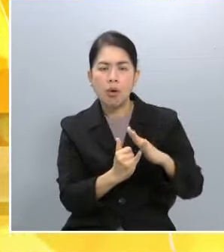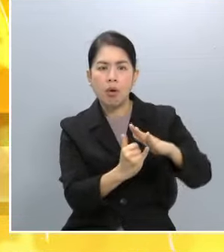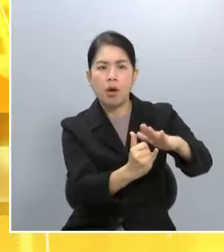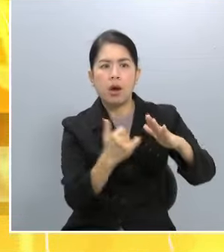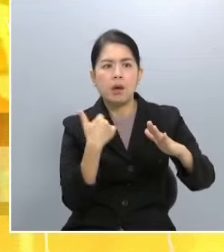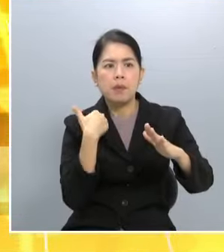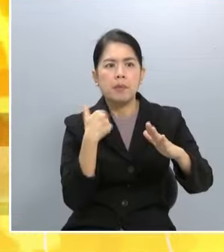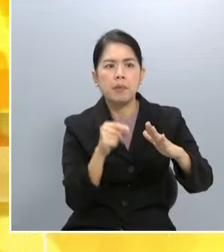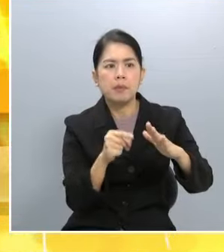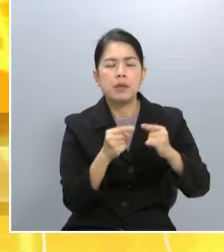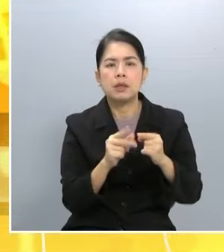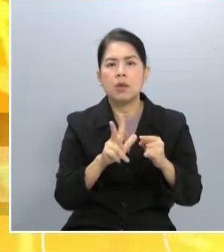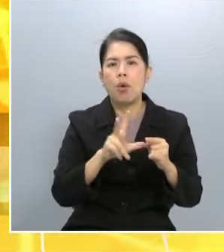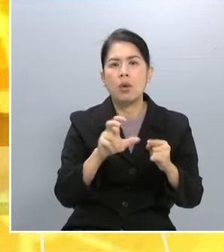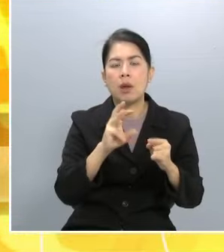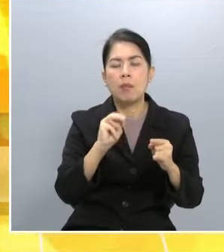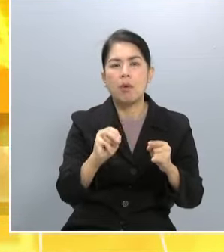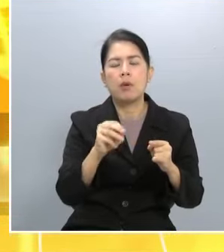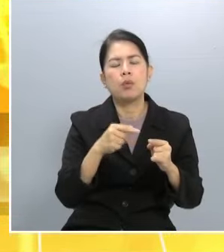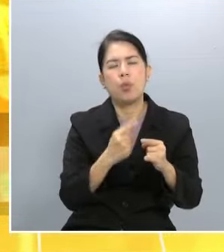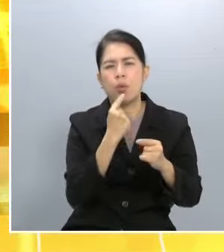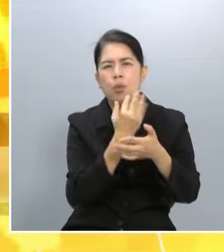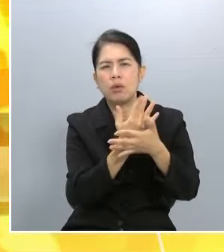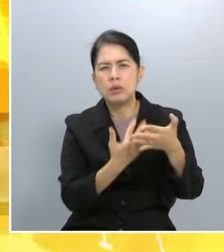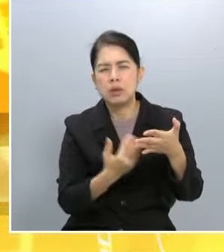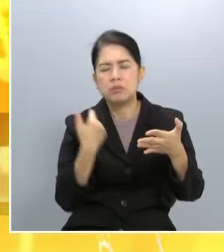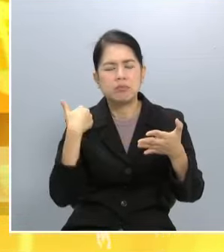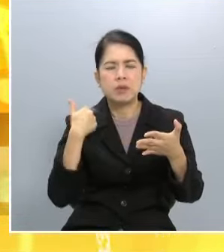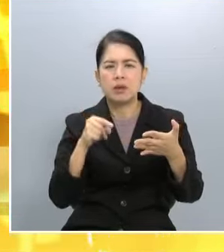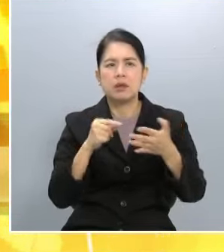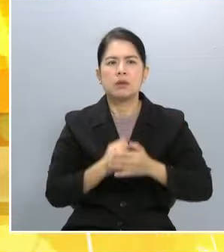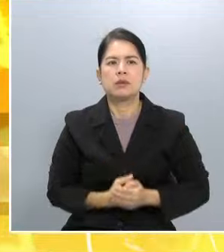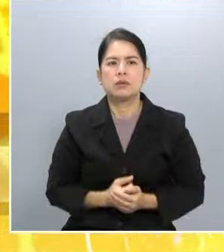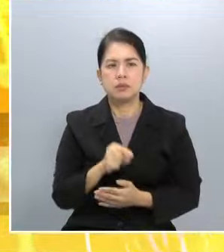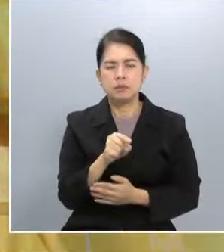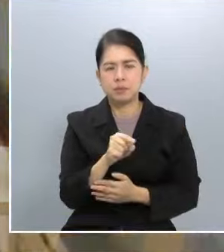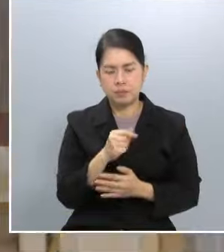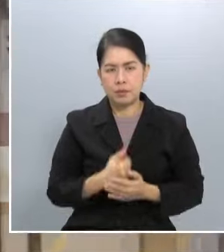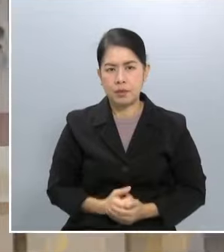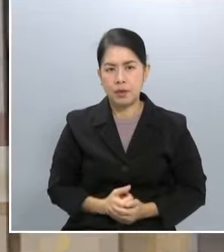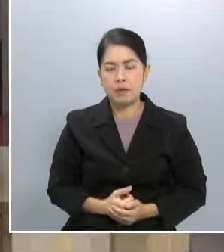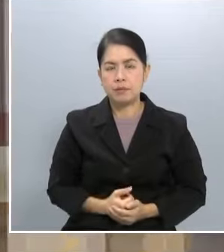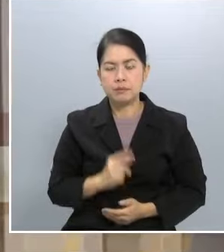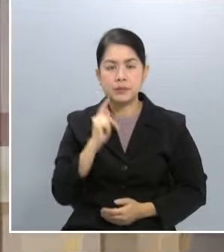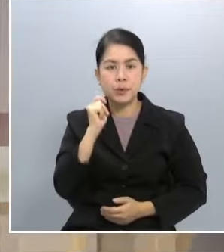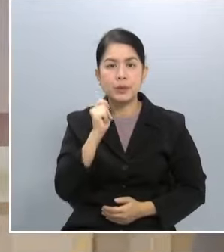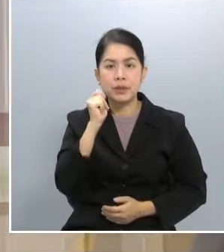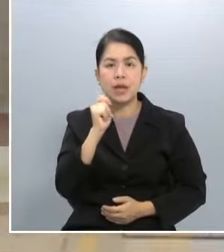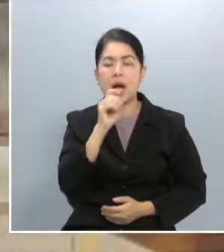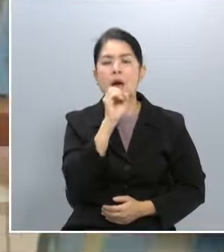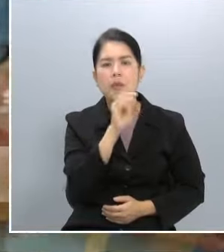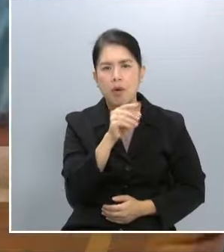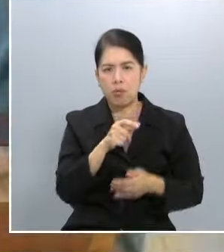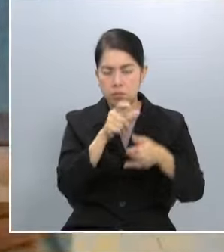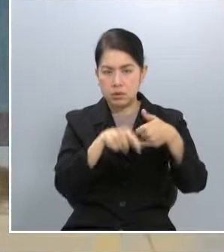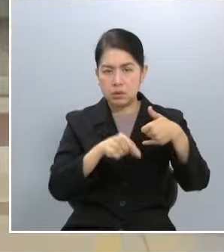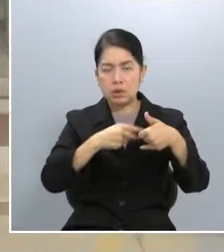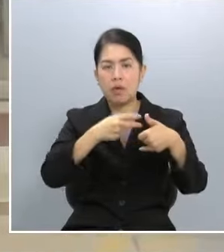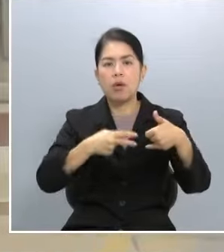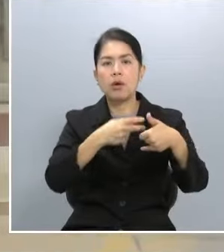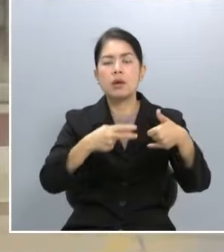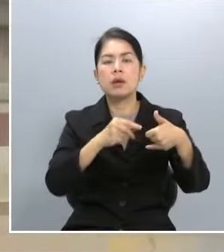ยเสียเลือดมากขอให้น้องปลอดภัย เป็นเด็กดีด้วย ตาของเด็กชื่อตาสุขุมบอกน้องเนี่ยท่านผู้ชมฮะ